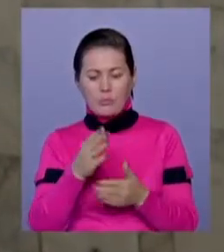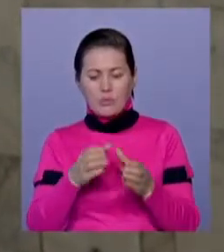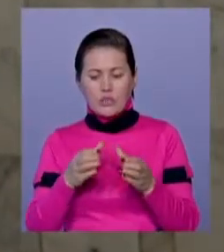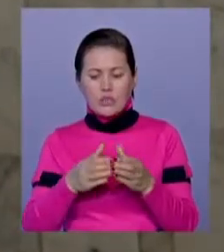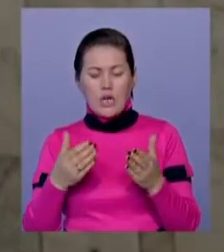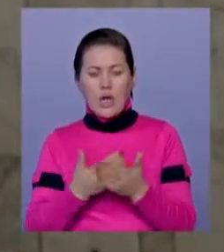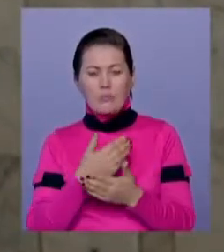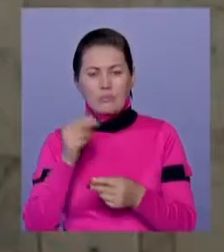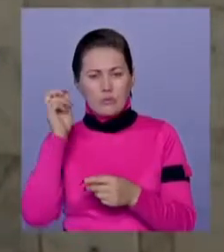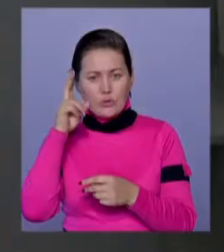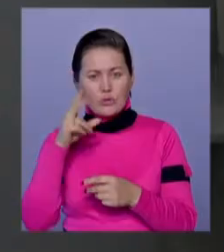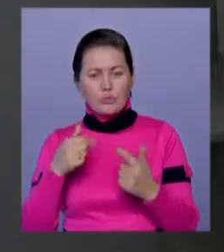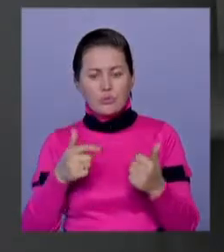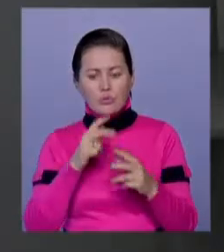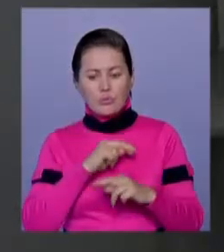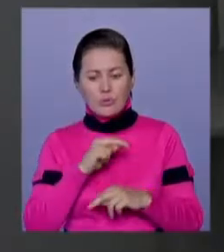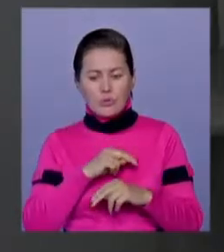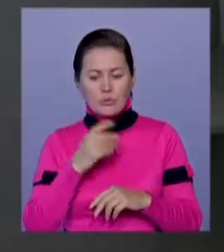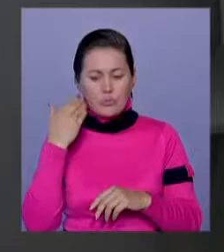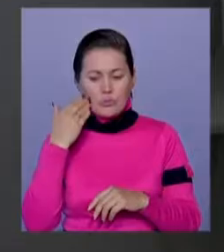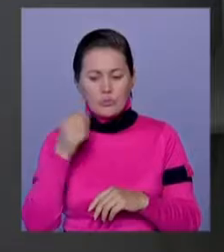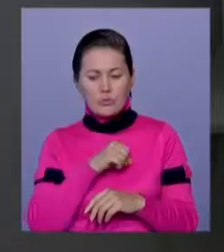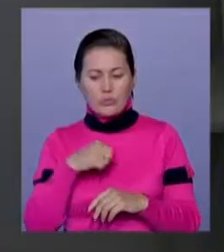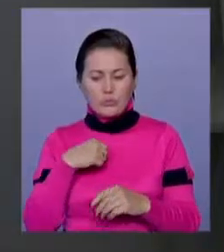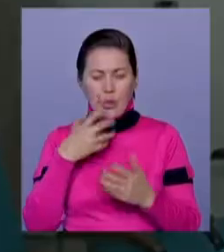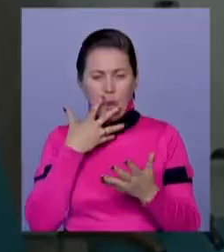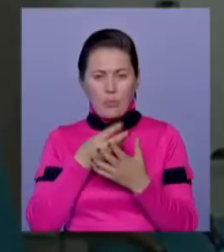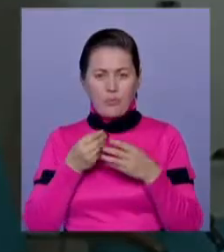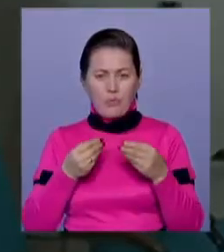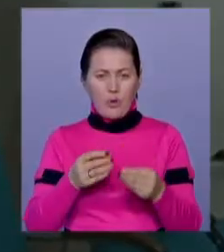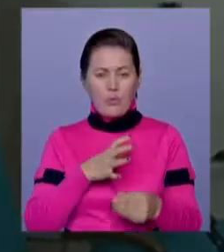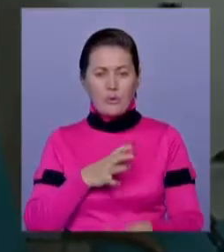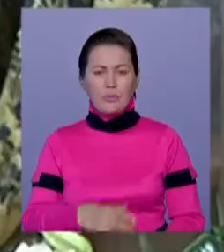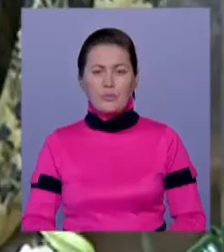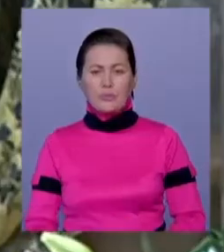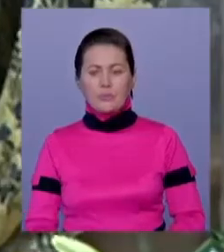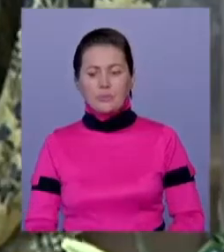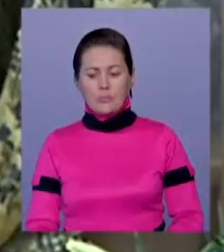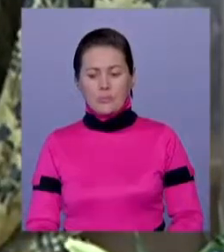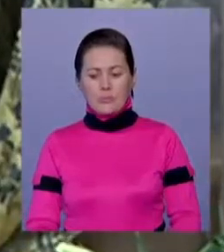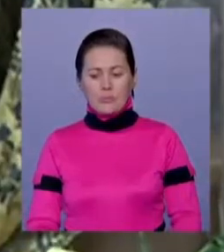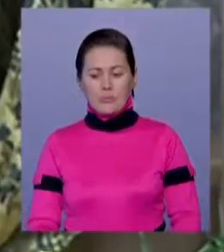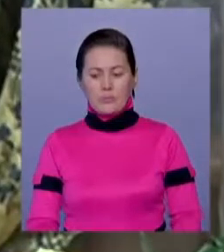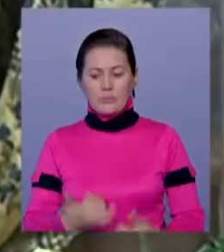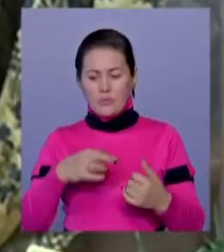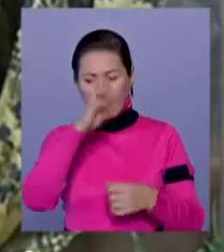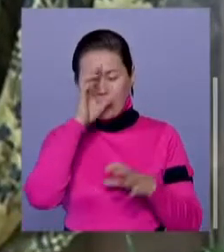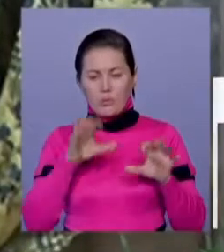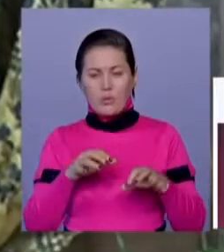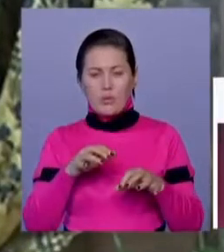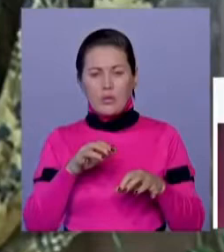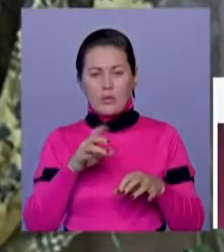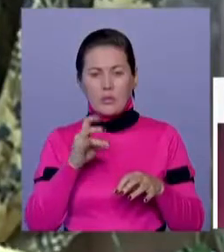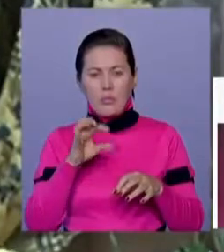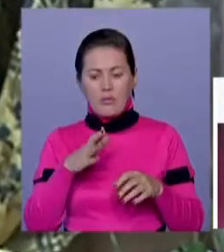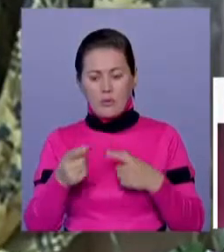жаңа мүшелері ұйымның жұмысын жеделдетуге өз үлестерін қосады. Бүгін елбасымыз Нұрсұлтан Әбішұлы